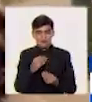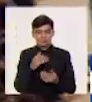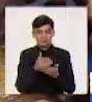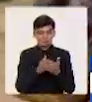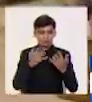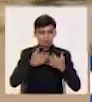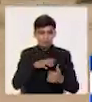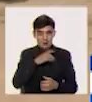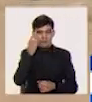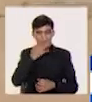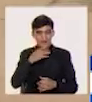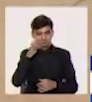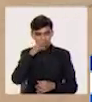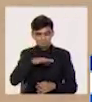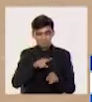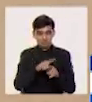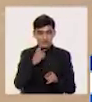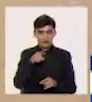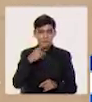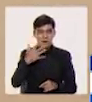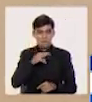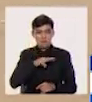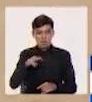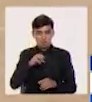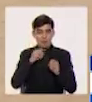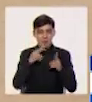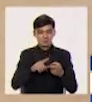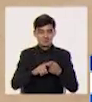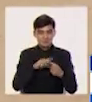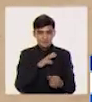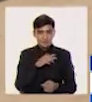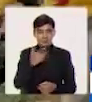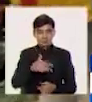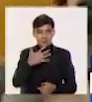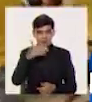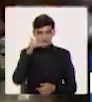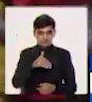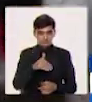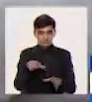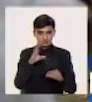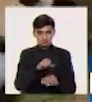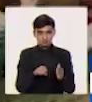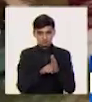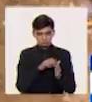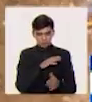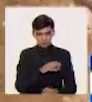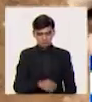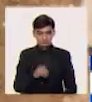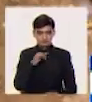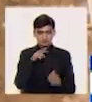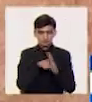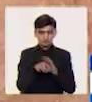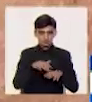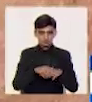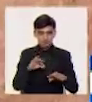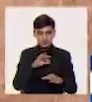статистикасы бойынша Африка елдерінде 1,5 миллион халық қауіпті індетті жұқтырып, оның 35 мыңға жуығының ажалы осы кеселден келген. Ондағы